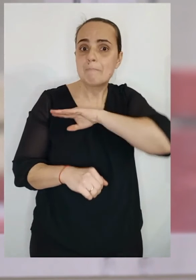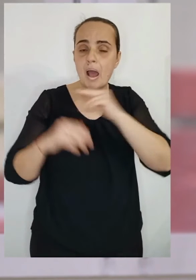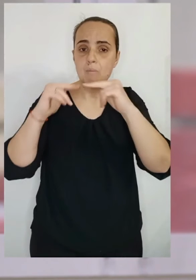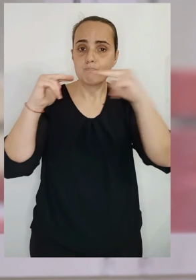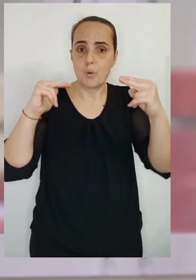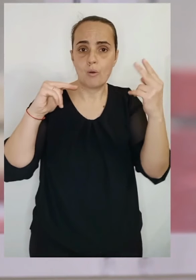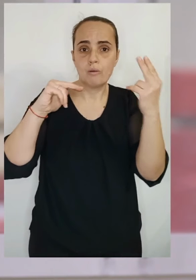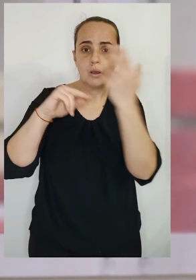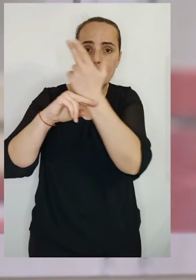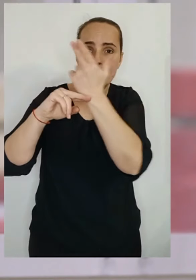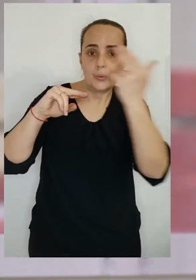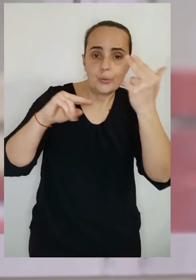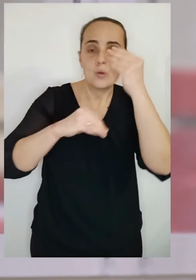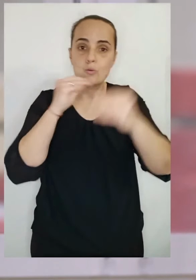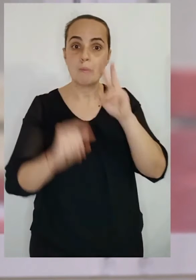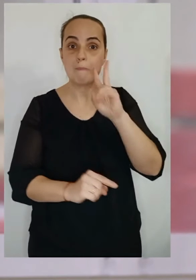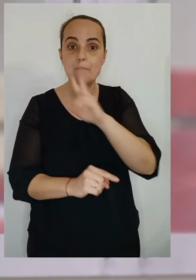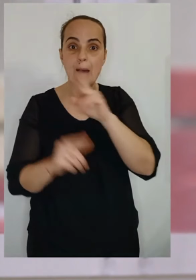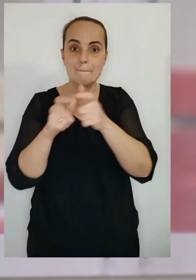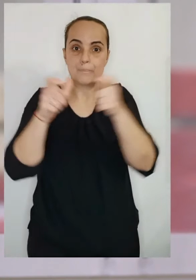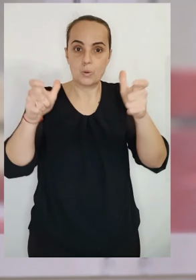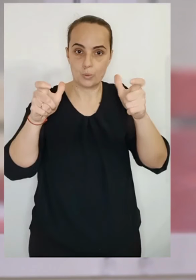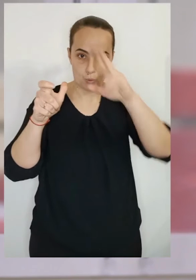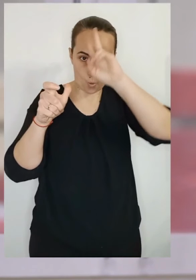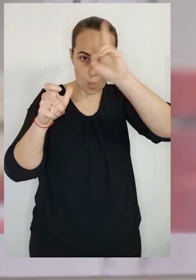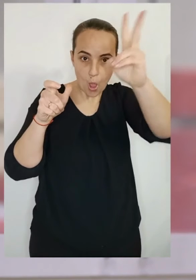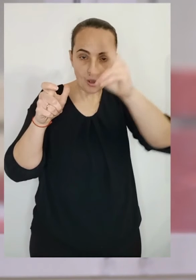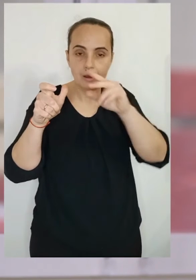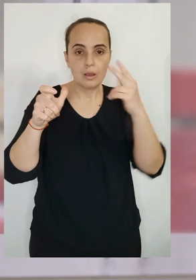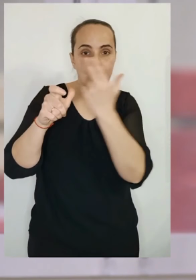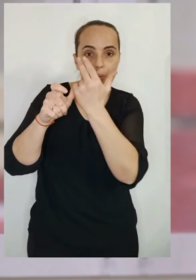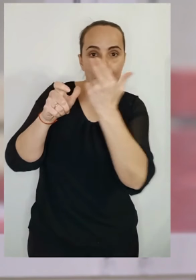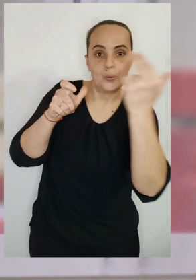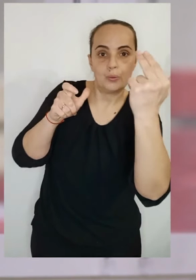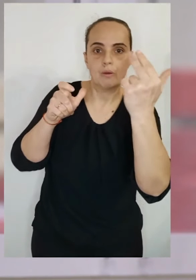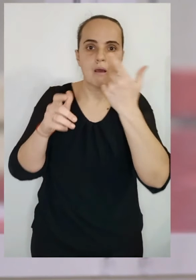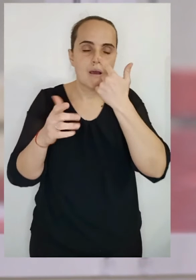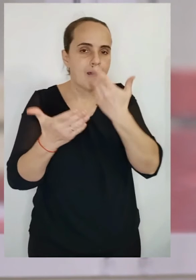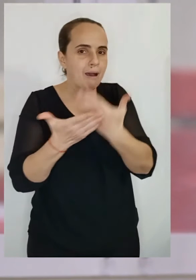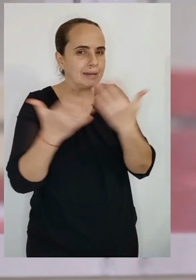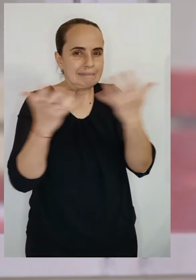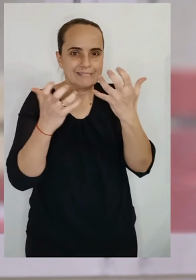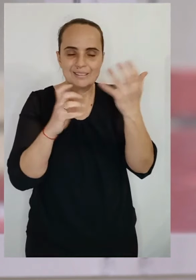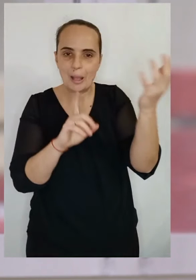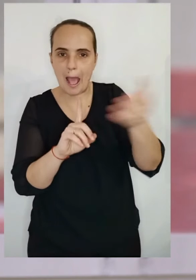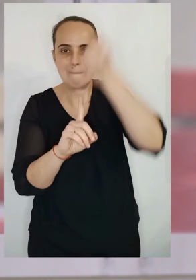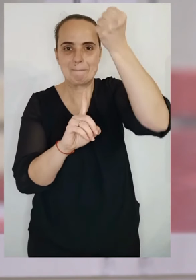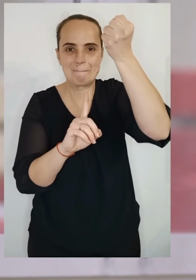qui traverserait la cour d'honneur du Palais des Papes, voilà, c'est quand même quelque chose, quoi. Et donc voilà, on espère vraiment être retenu, parce